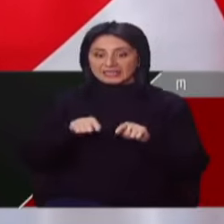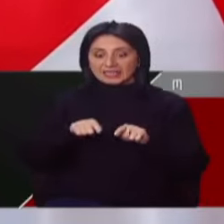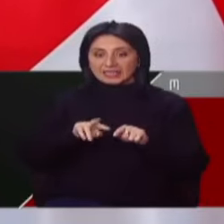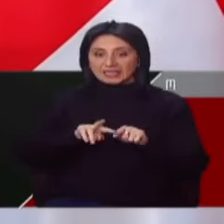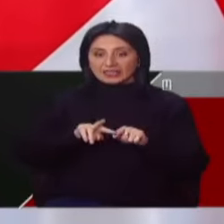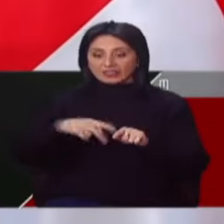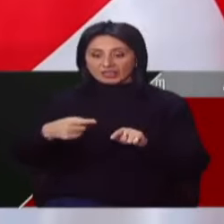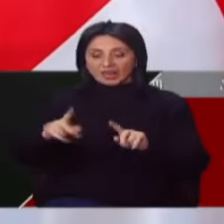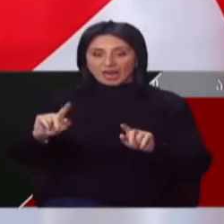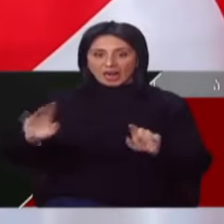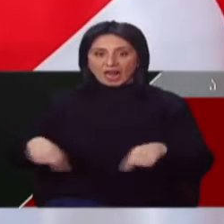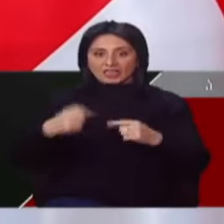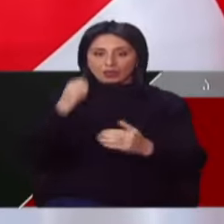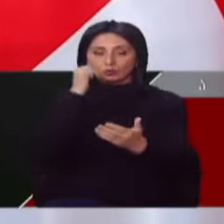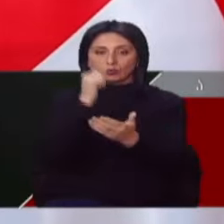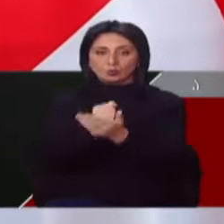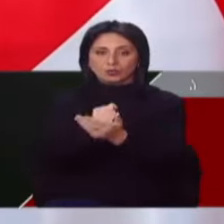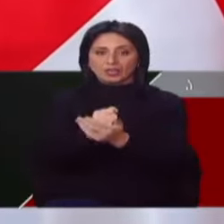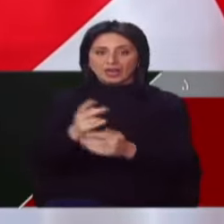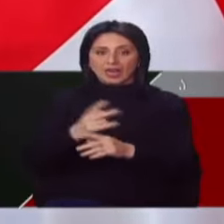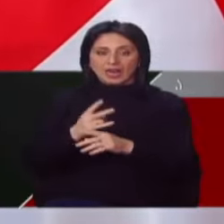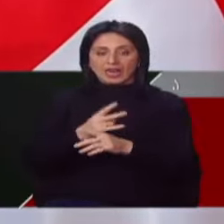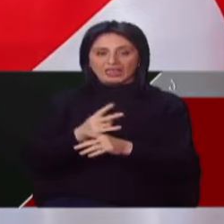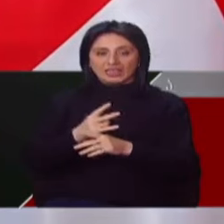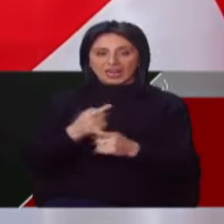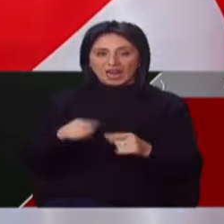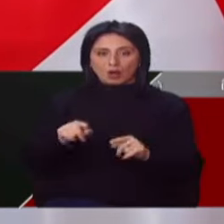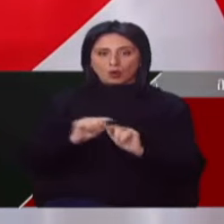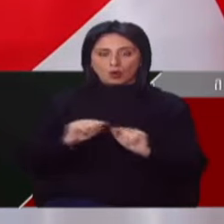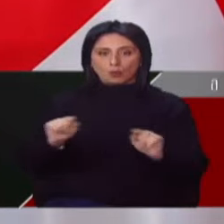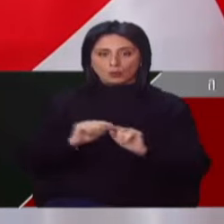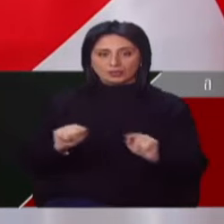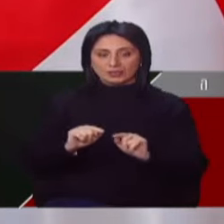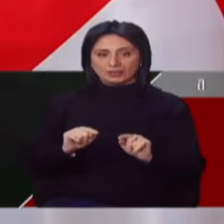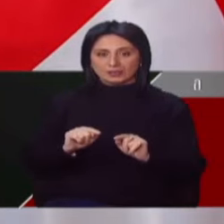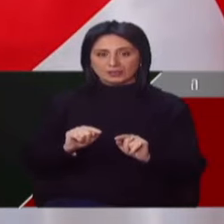პოზიციიდან განახორციელოს დარტყმა ოღონდ რადიკალური ოპოზიციის